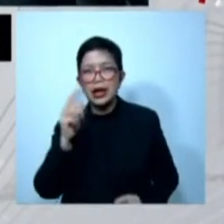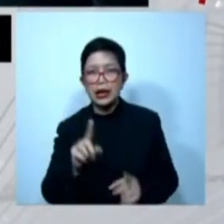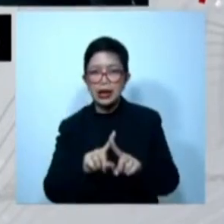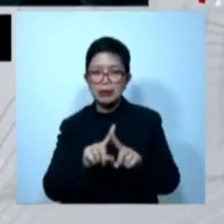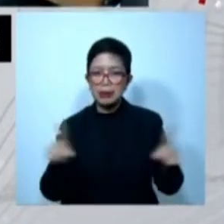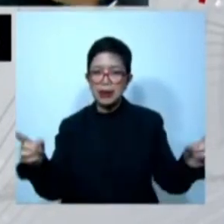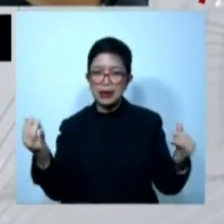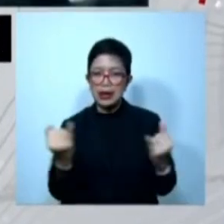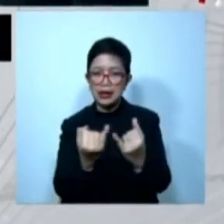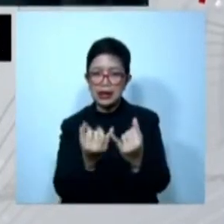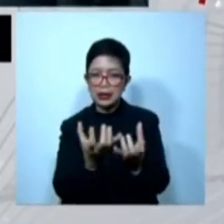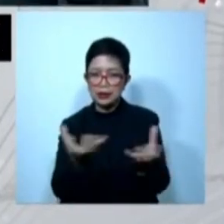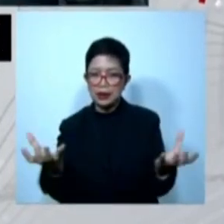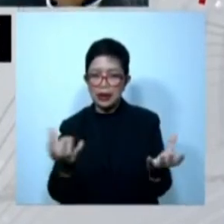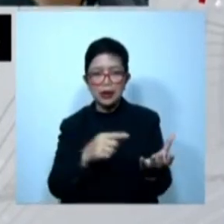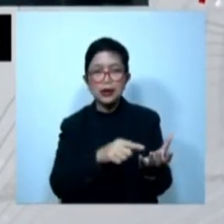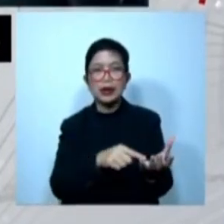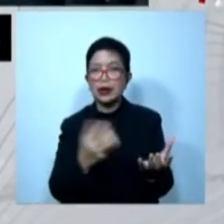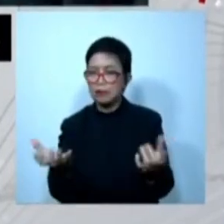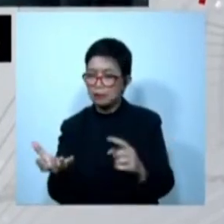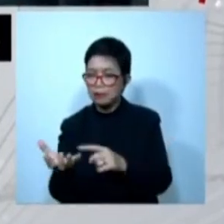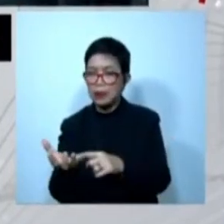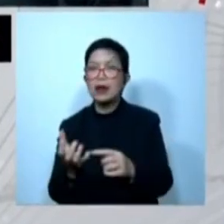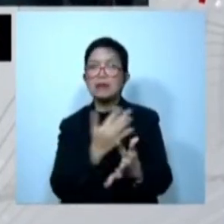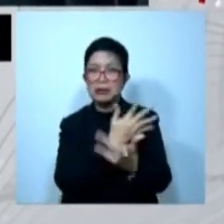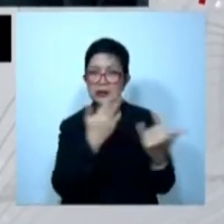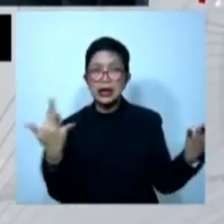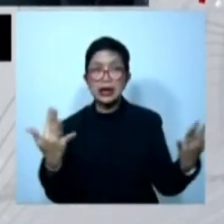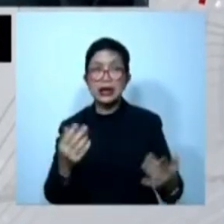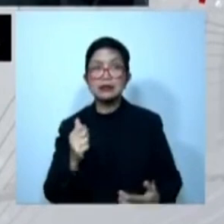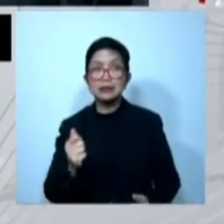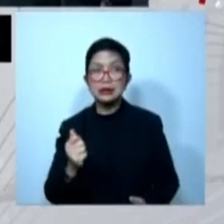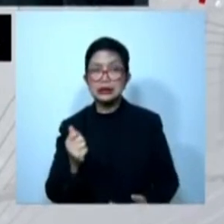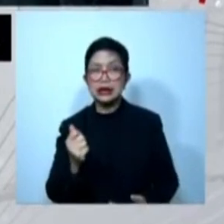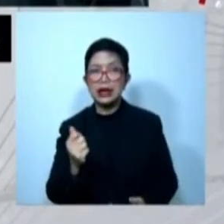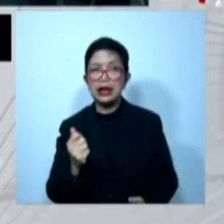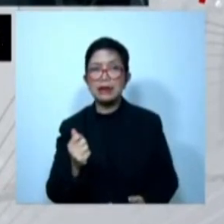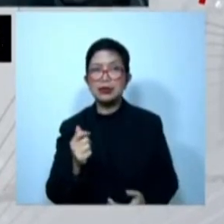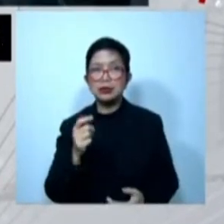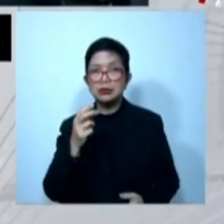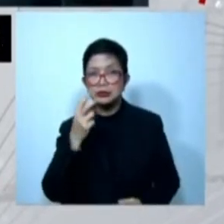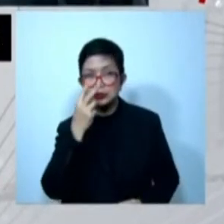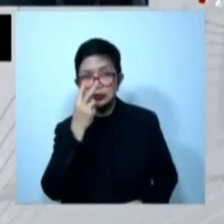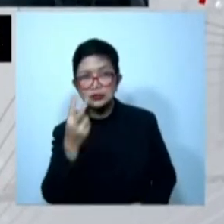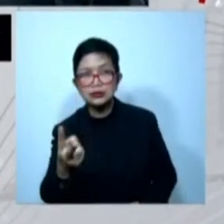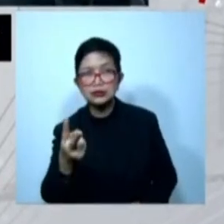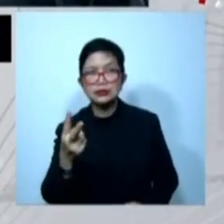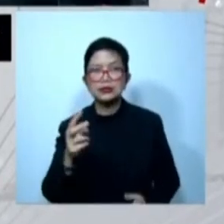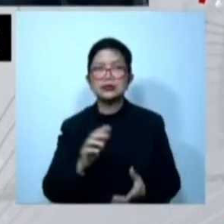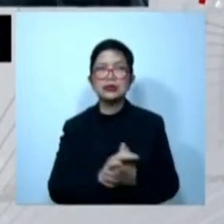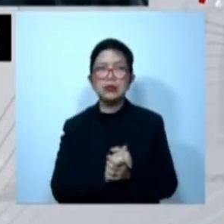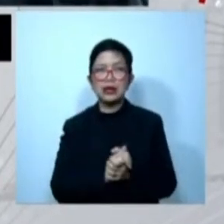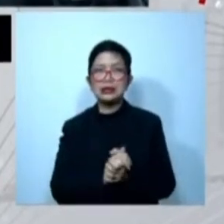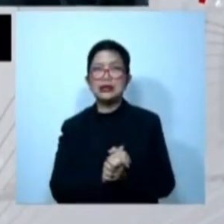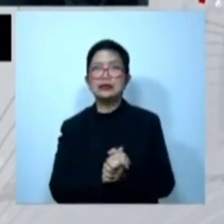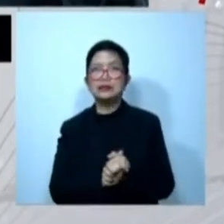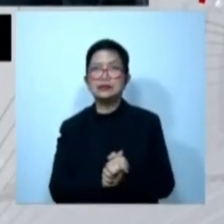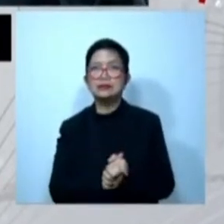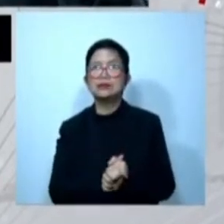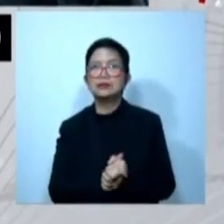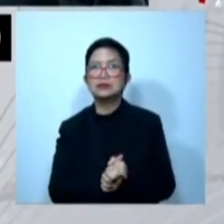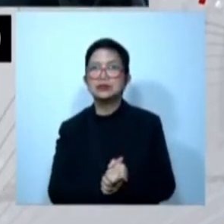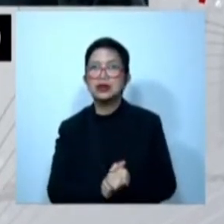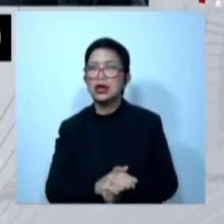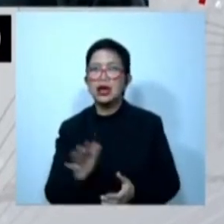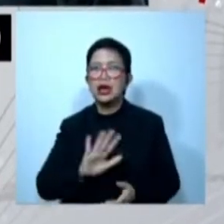yang membuat masyarakat bisa menilai. Karena itu oposisi itu penting dan sama-sama terhormat. Sayangnya tidak semua